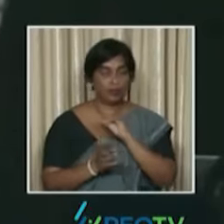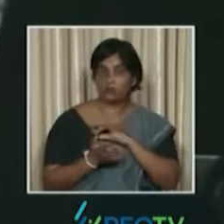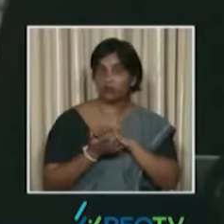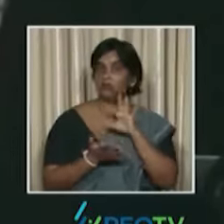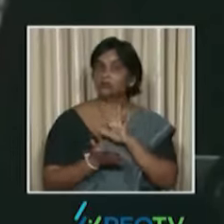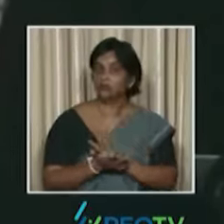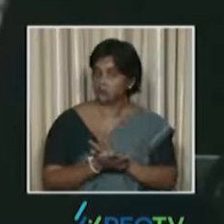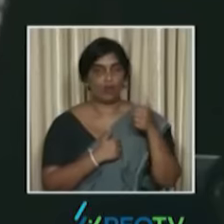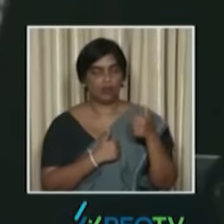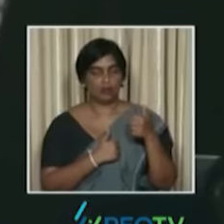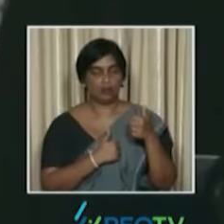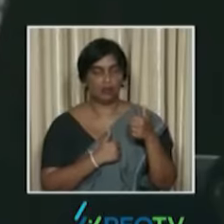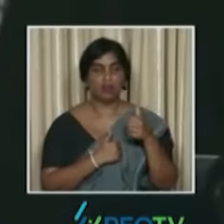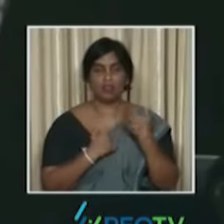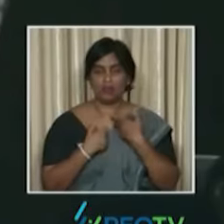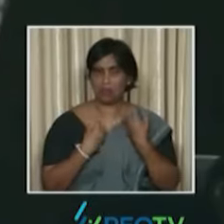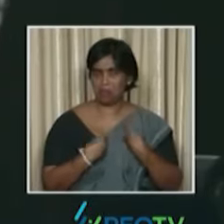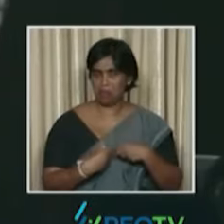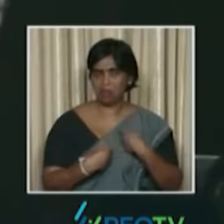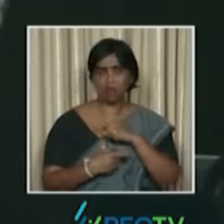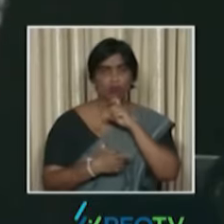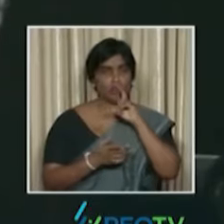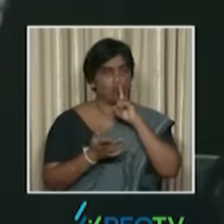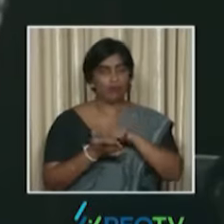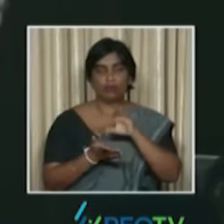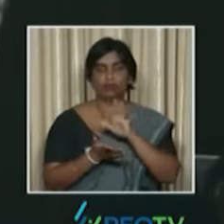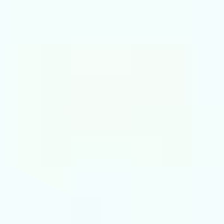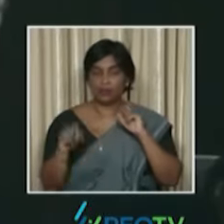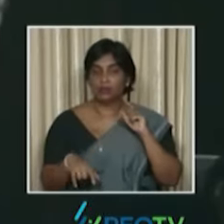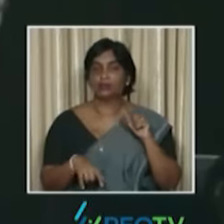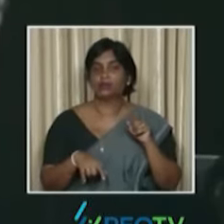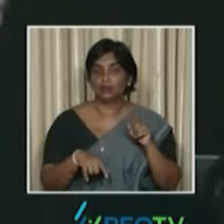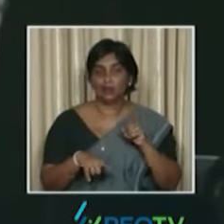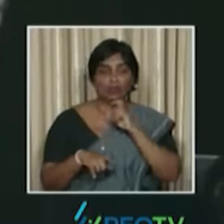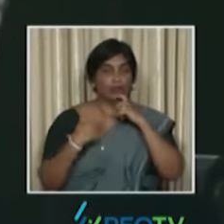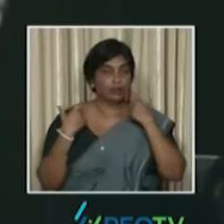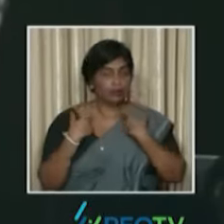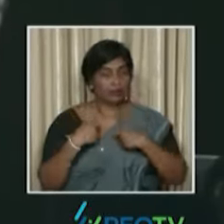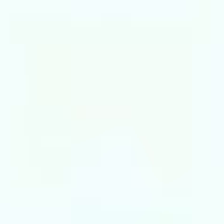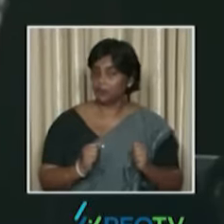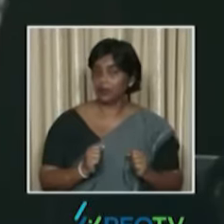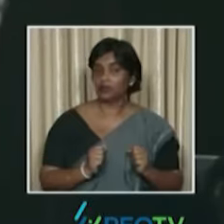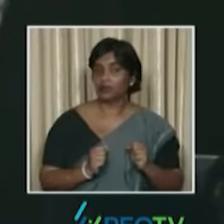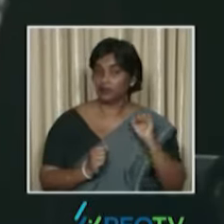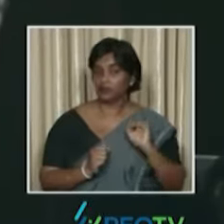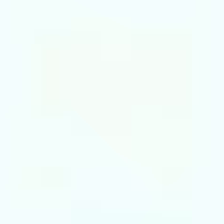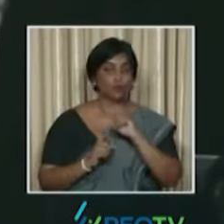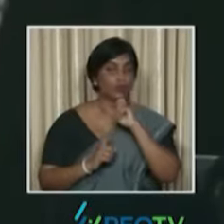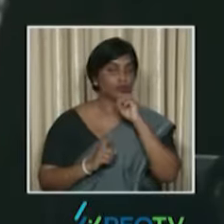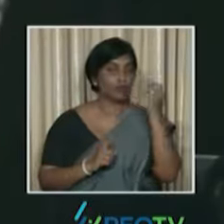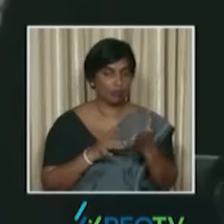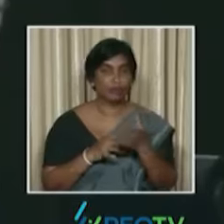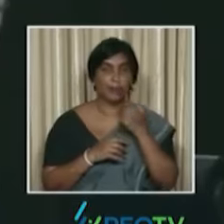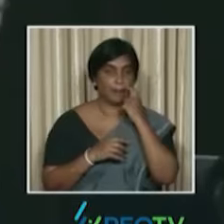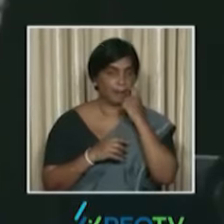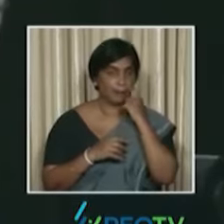තීන්දුවක් ආවොත් අධිකරණය හොඳයි. තමන්ට අවාසිදායක තීන්දුවක් ආවොත් නඩුකාරවරුන්ගේ නම නඩුකාරවරයා වාඩි වෙලා ඉන්න චේම්බර් එක නැත්නම්